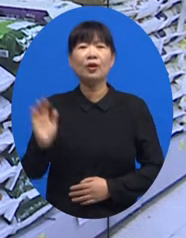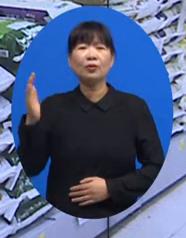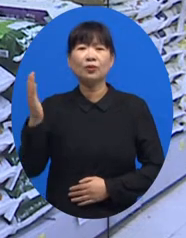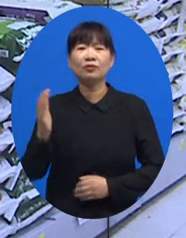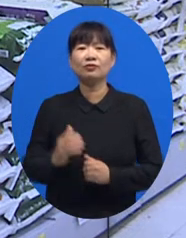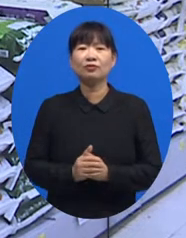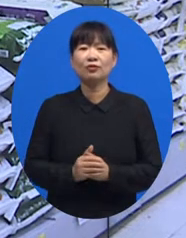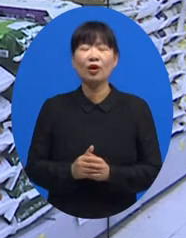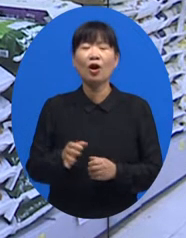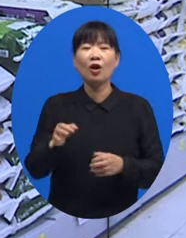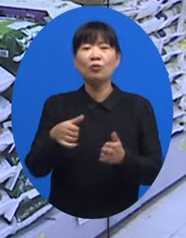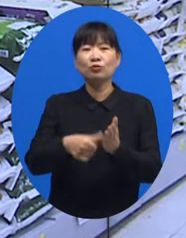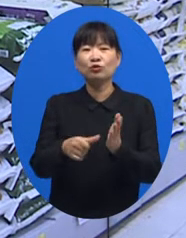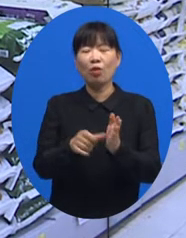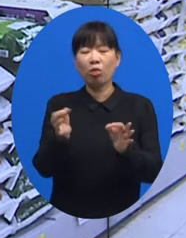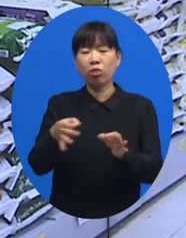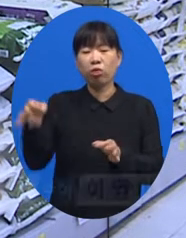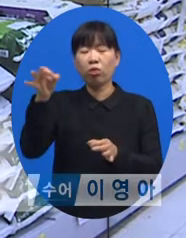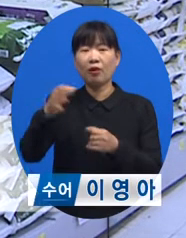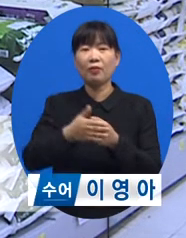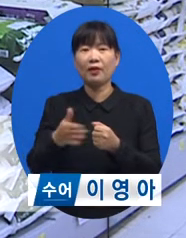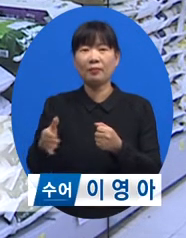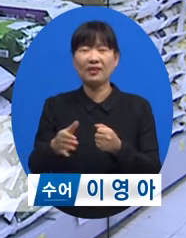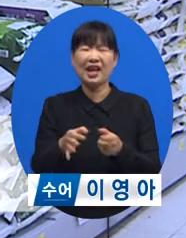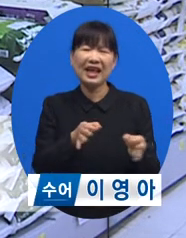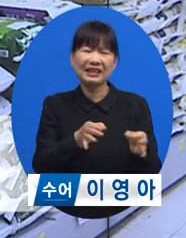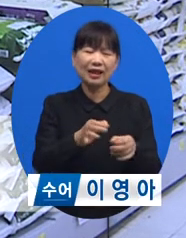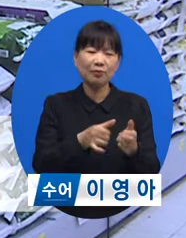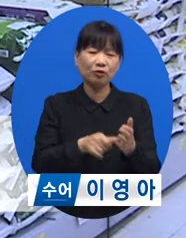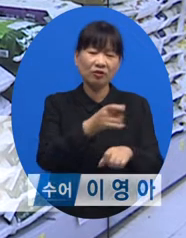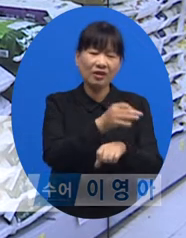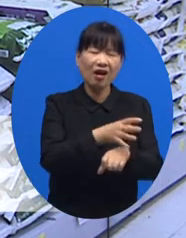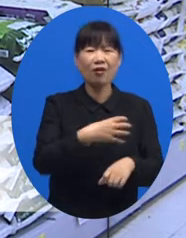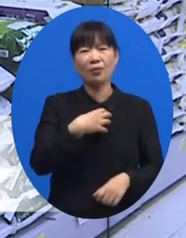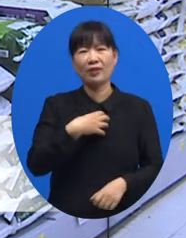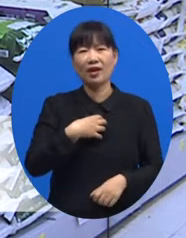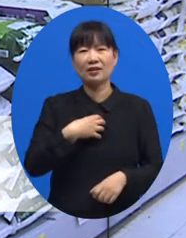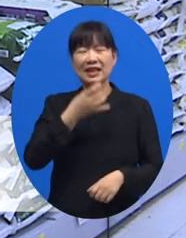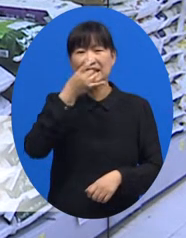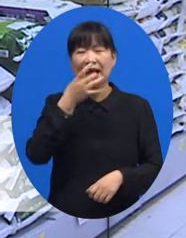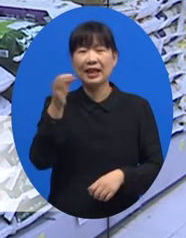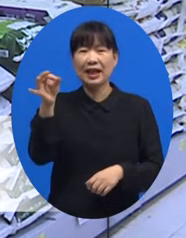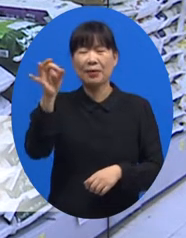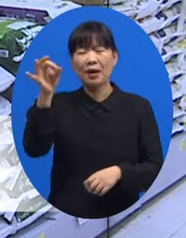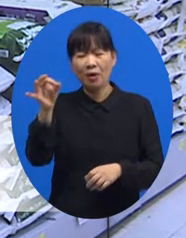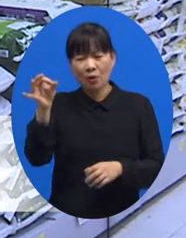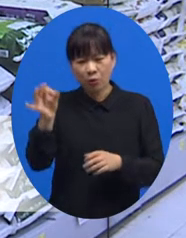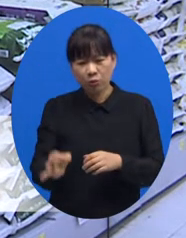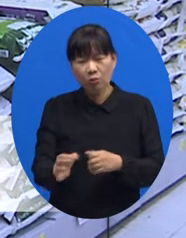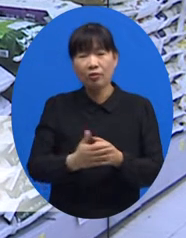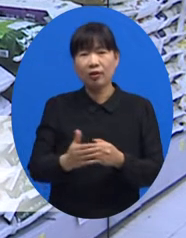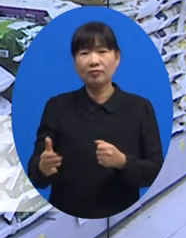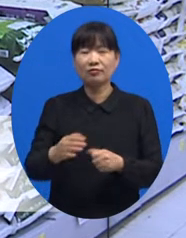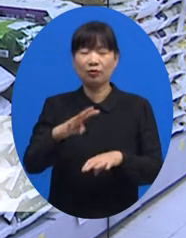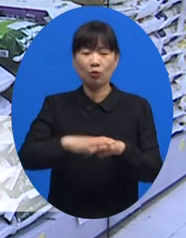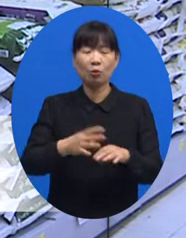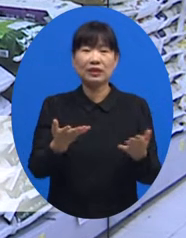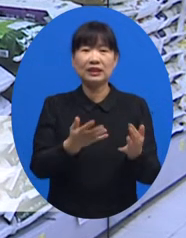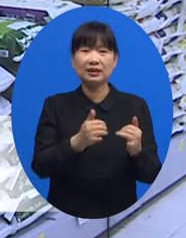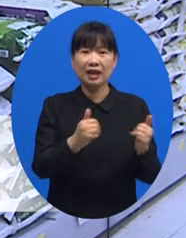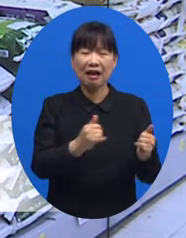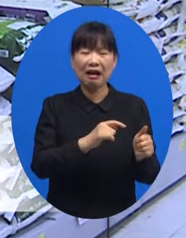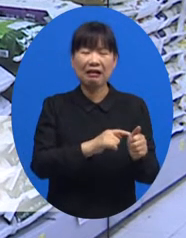요즘 부쩍 오른 물가 탓에 장보기 겁난다는 분들 있으시죠? 반면에 쌀값은 떨어져 농민들 시름이 커져가고 있는데요.